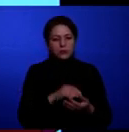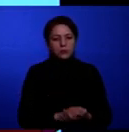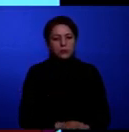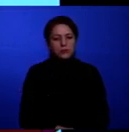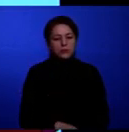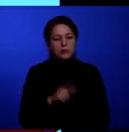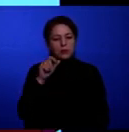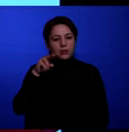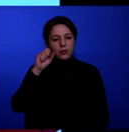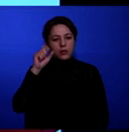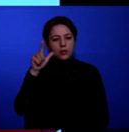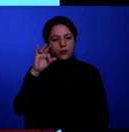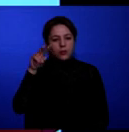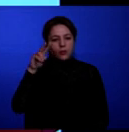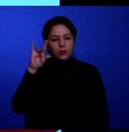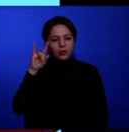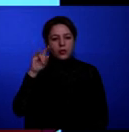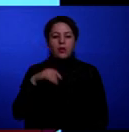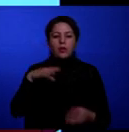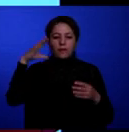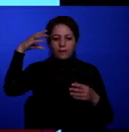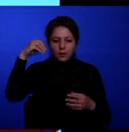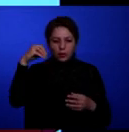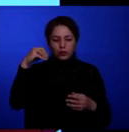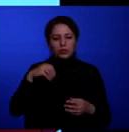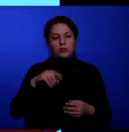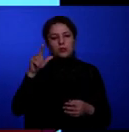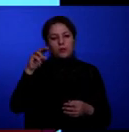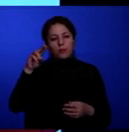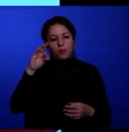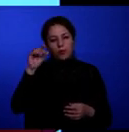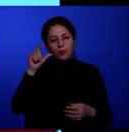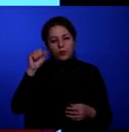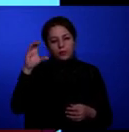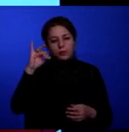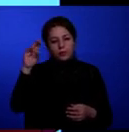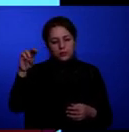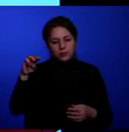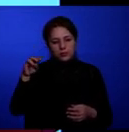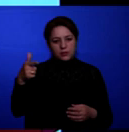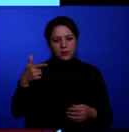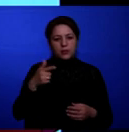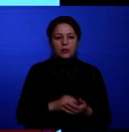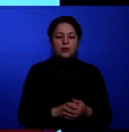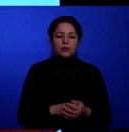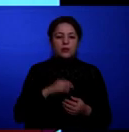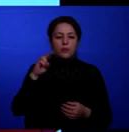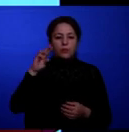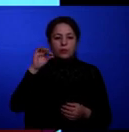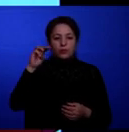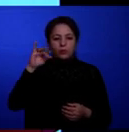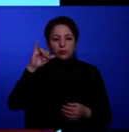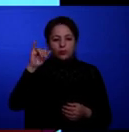глаголы выключить погасить потушить и задуть мы можем один глагол заменить